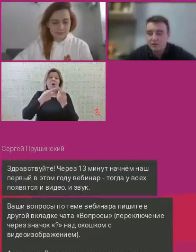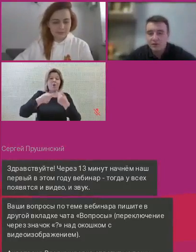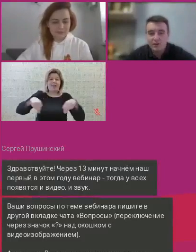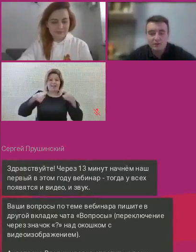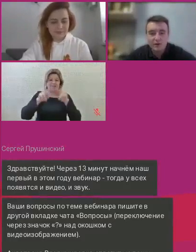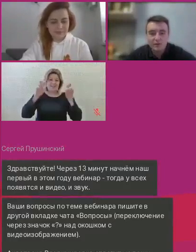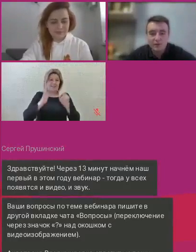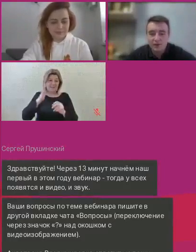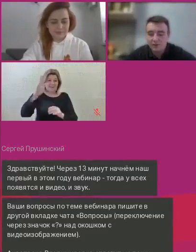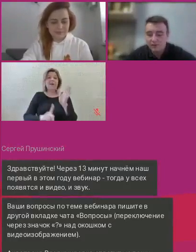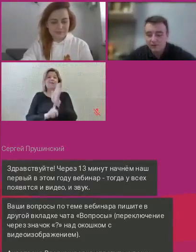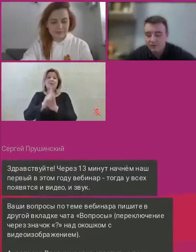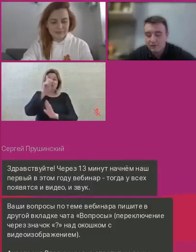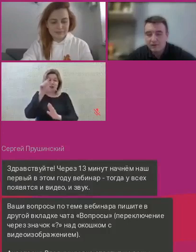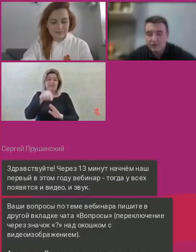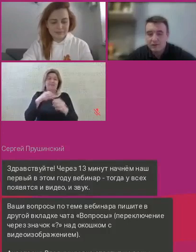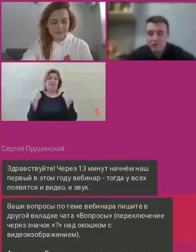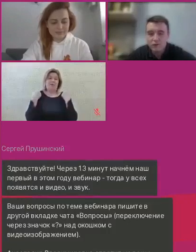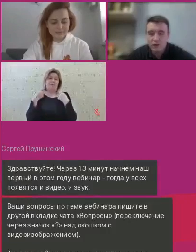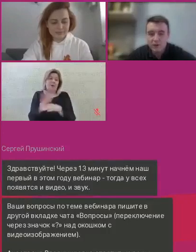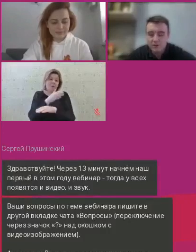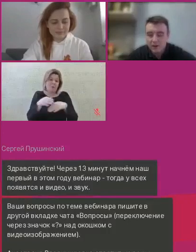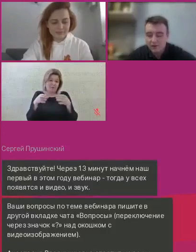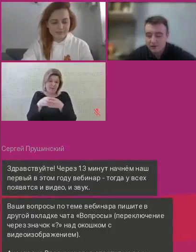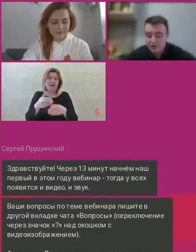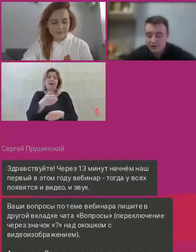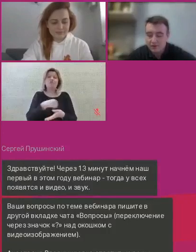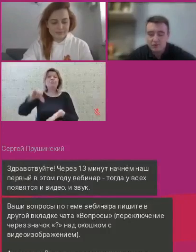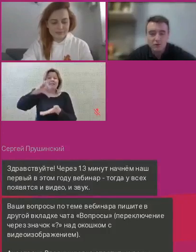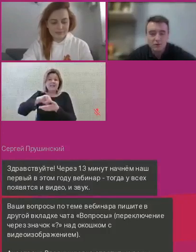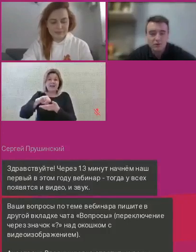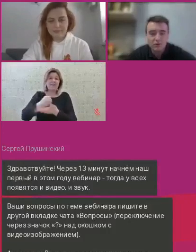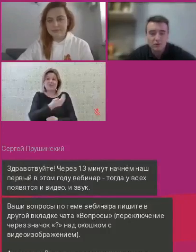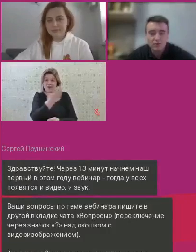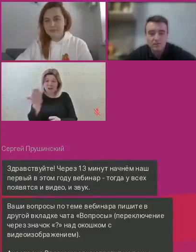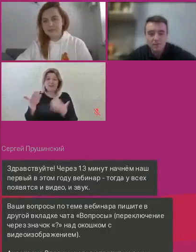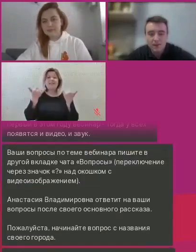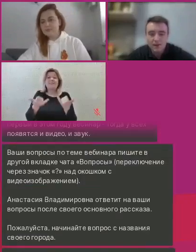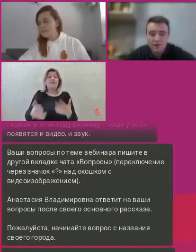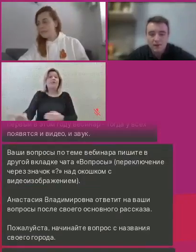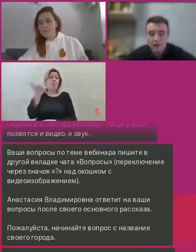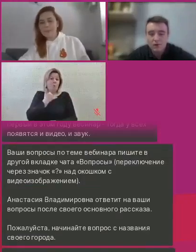«Перспективы» начинает спортивный отдел. Хочу вам представить сегодняшнего гостя,